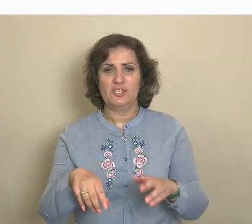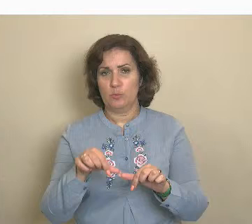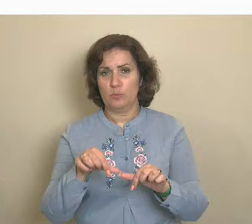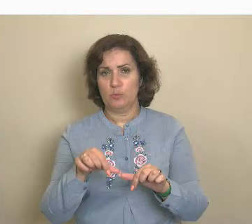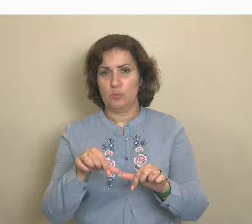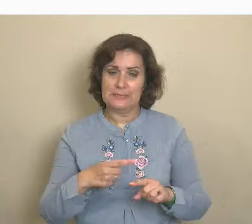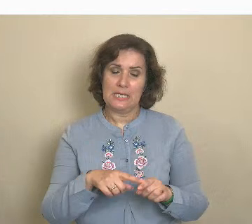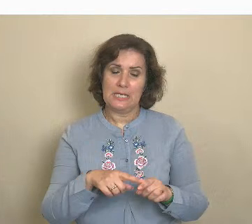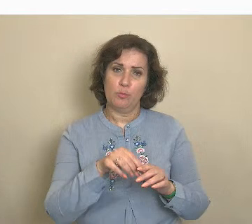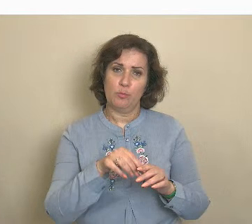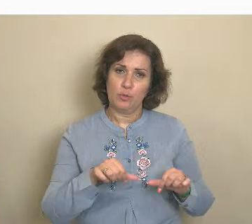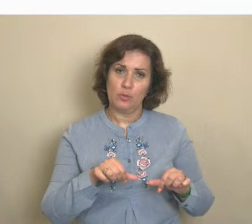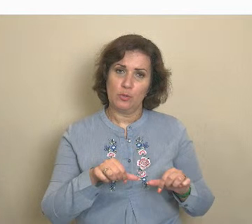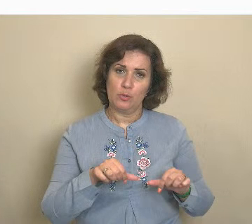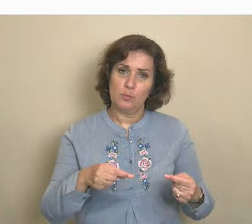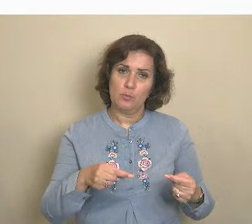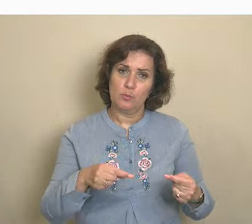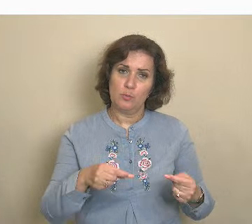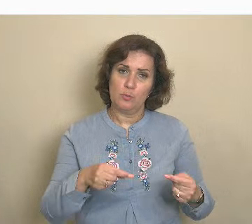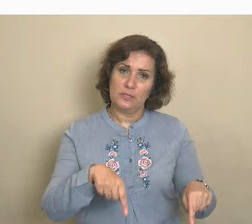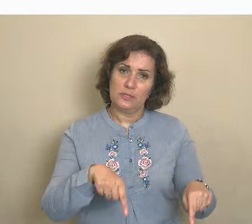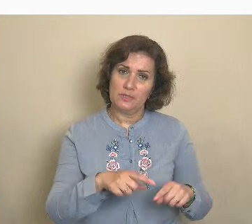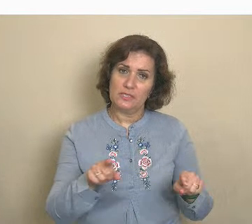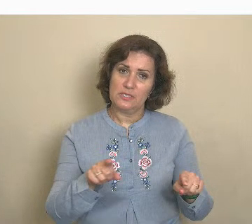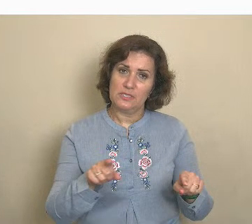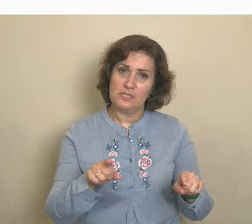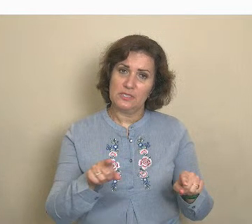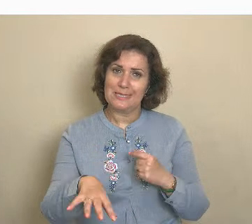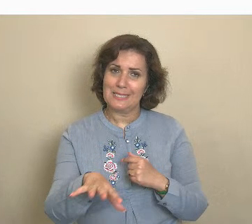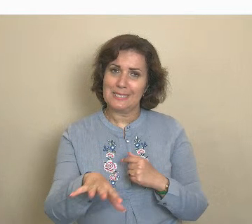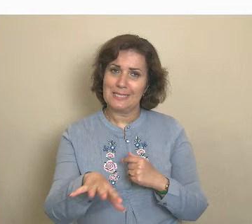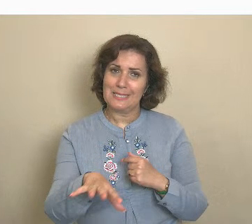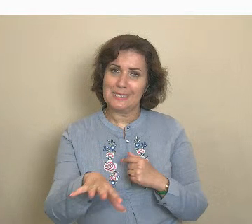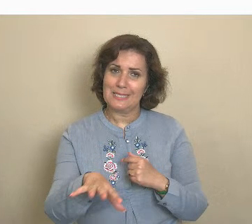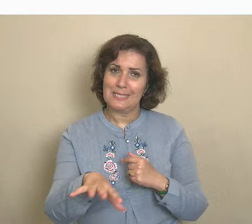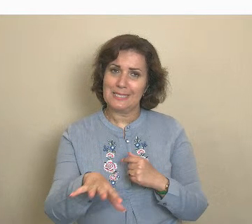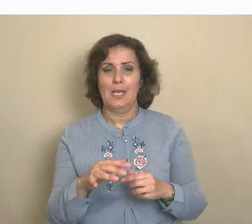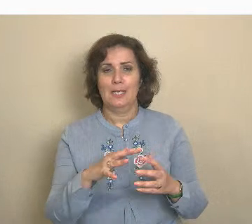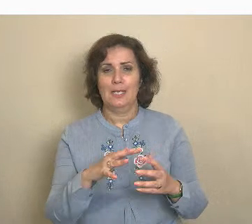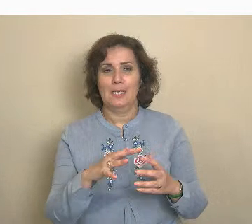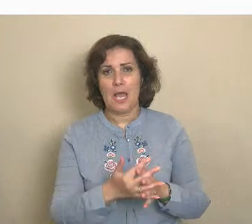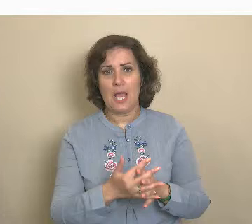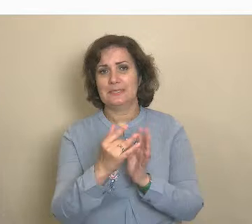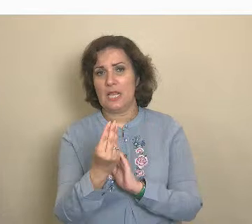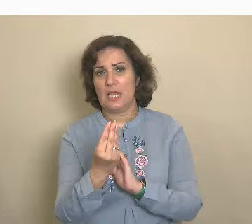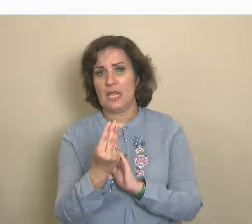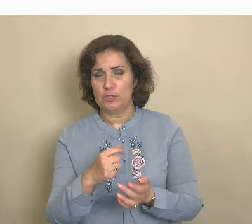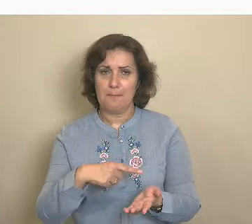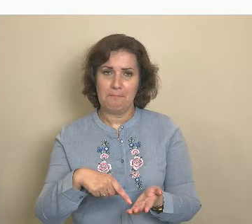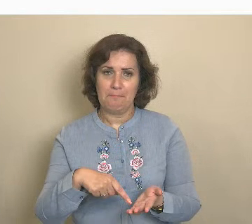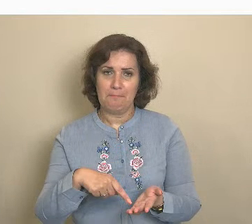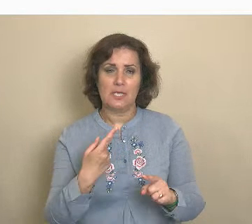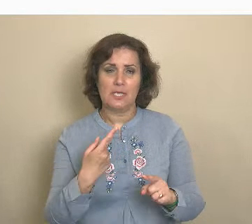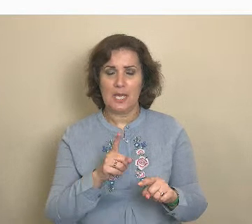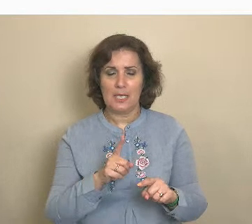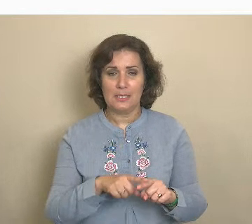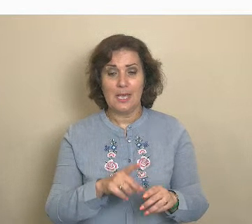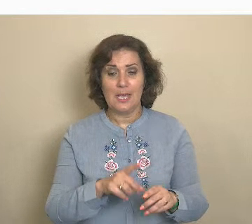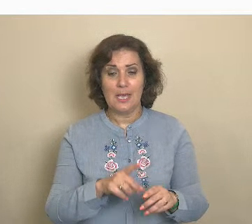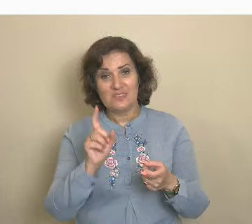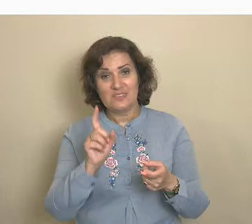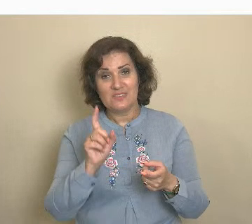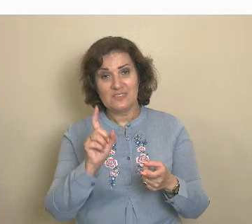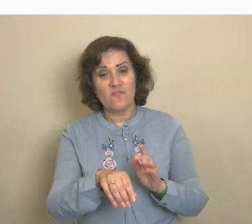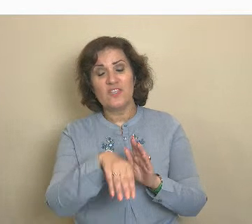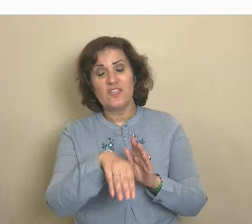дільничі виборчі комісії відповідної виборчої дільниці утворені на території села, селища та міста. Такі, значить, залежно від